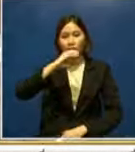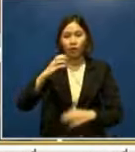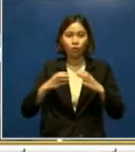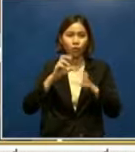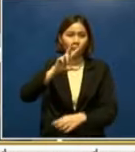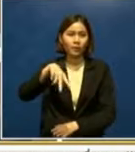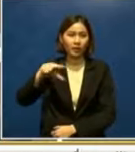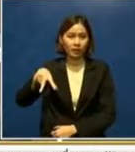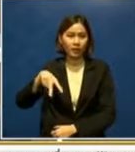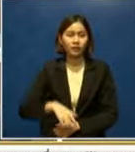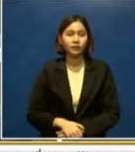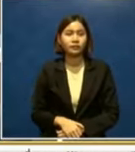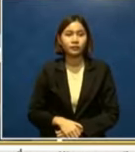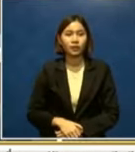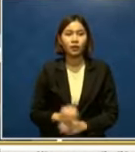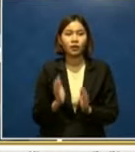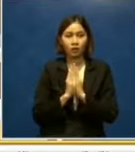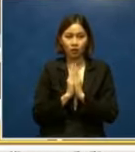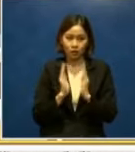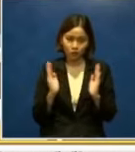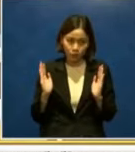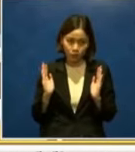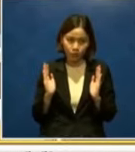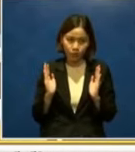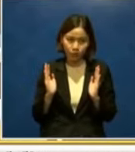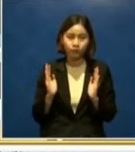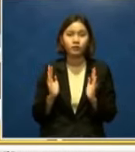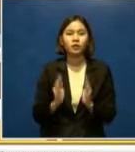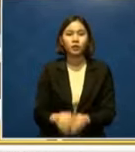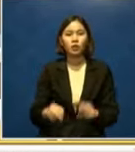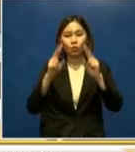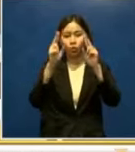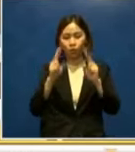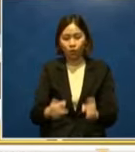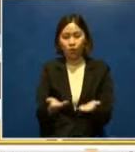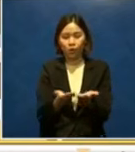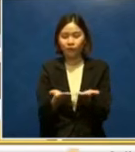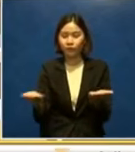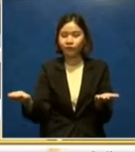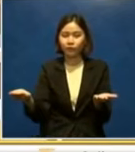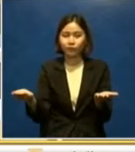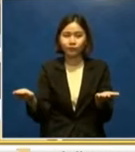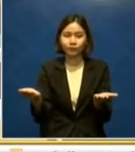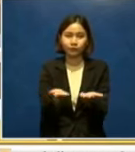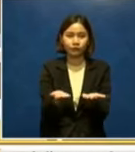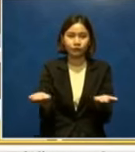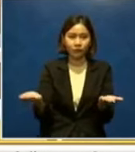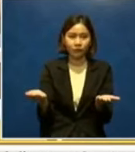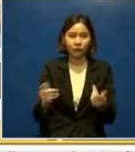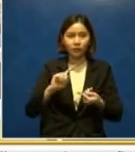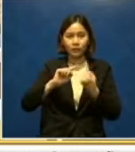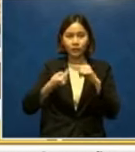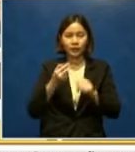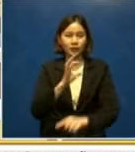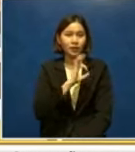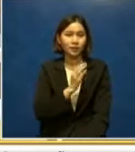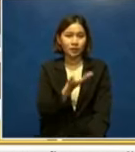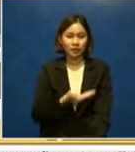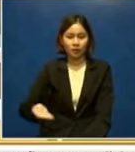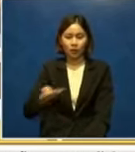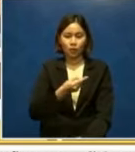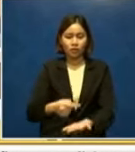ครับก่อนอื่นเลยต้องกราบขอบพระคุณทุกๆยติทุกๆอ่าเพื่อนสมาชิกที่เสนอ